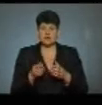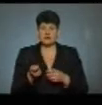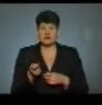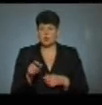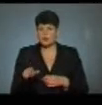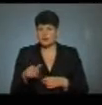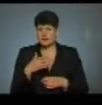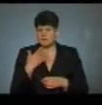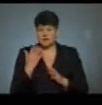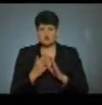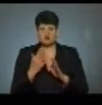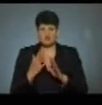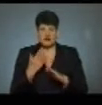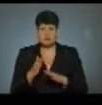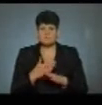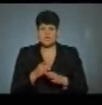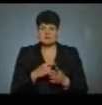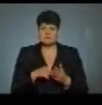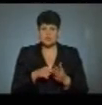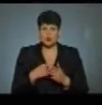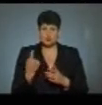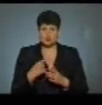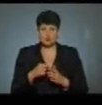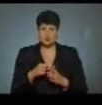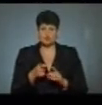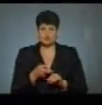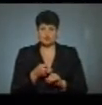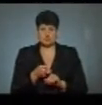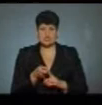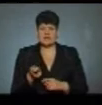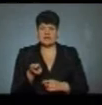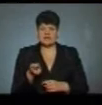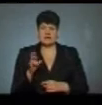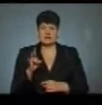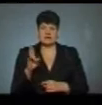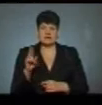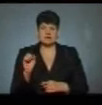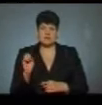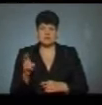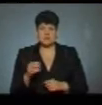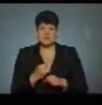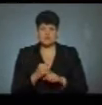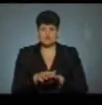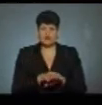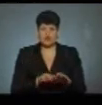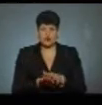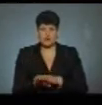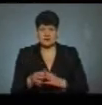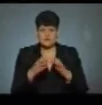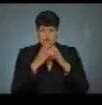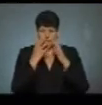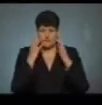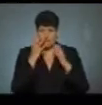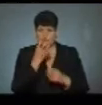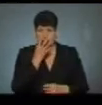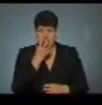немає. Черги біля кас міжміського та міжобласного сполучень. Касирка Надія Цапик працює у медичних рукавицях та захисній масці.